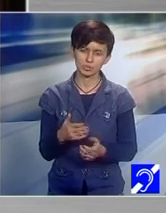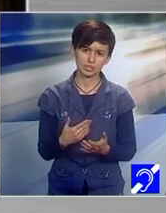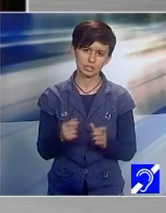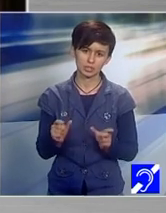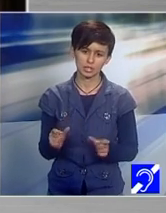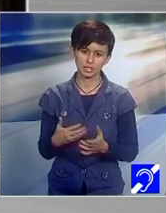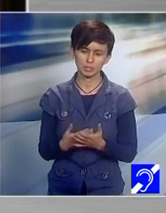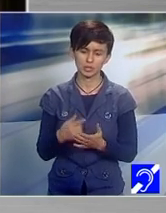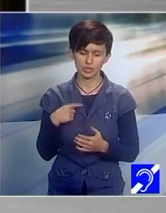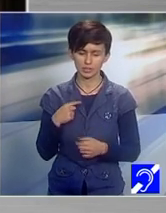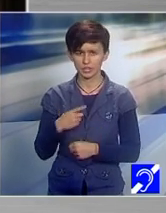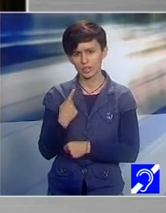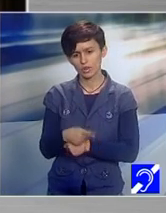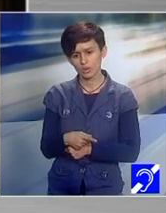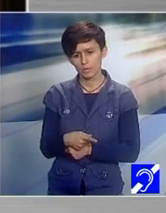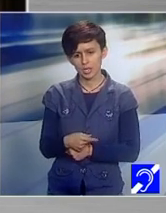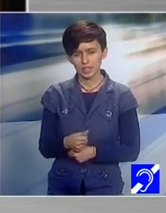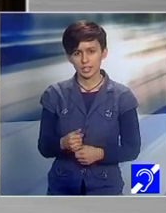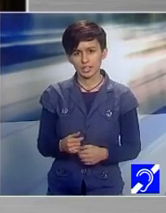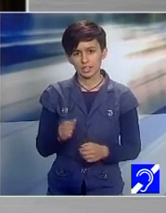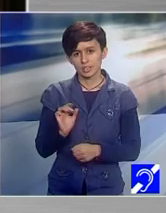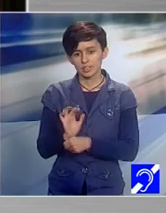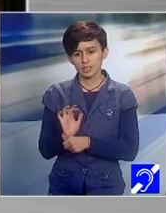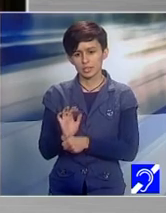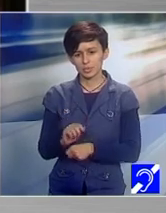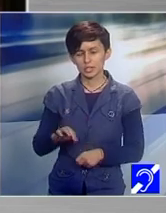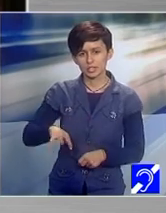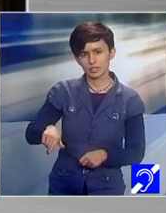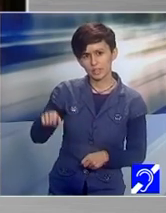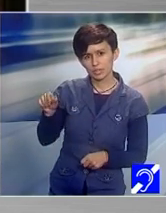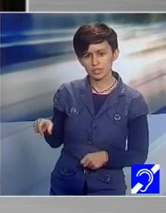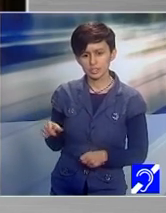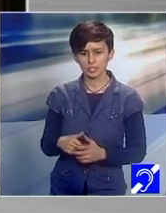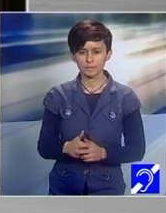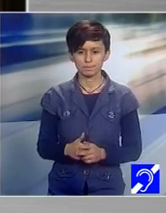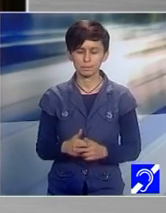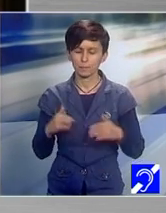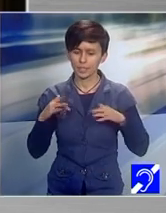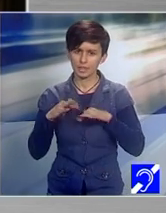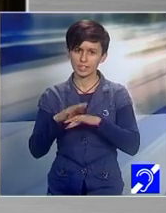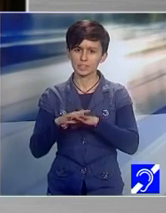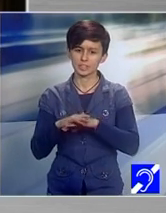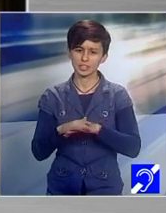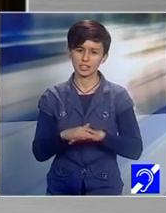o barieră în calea hoților. Și rețelele sociale au devenit